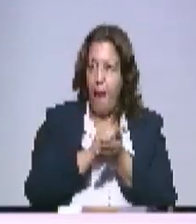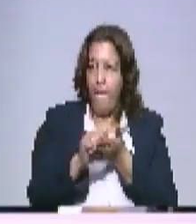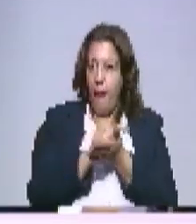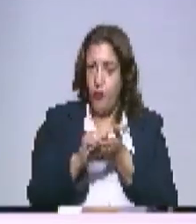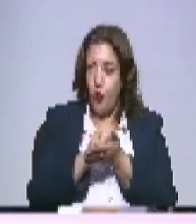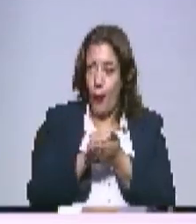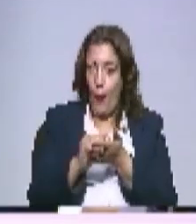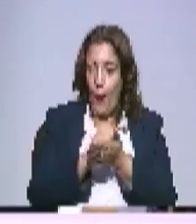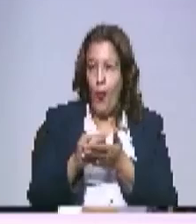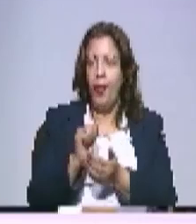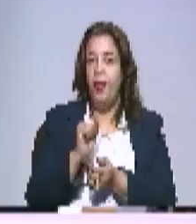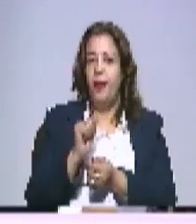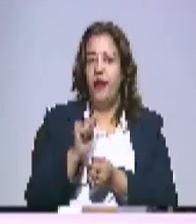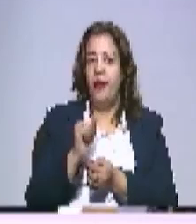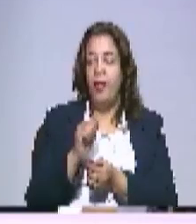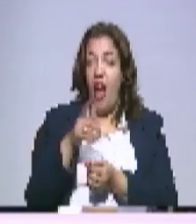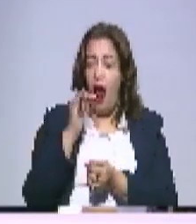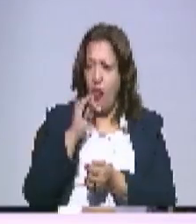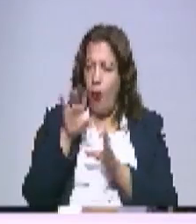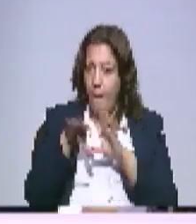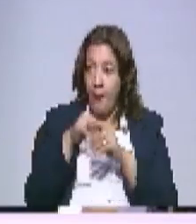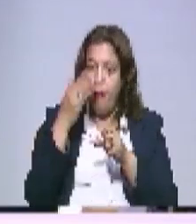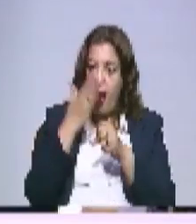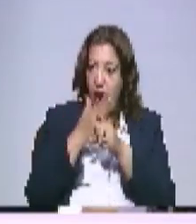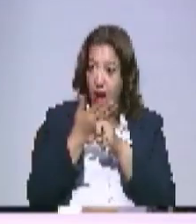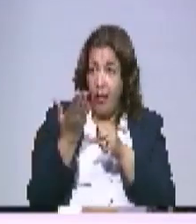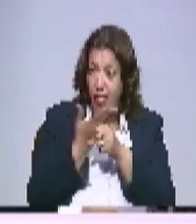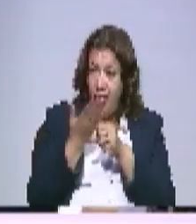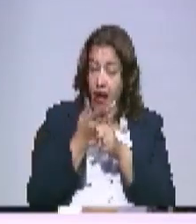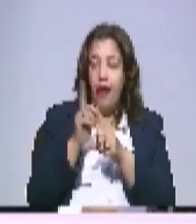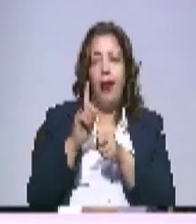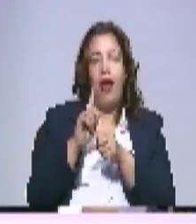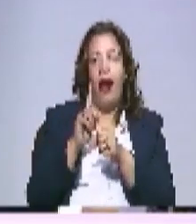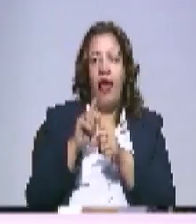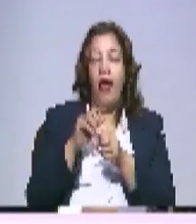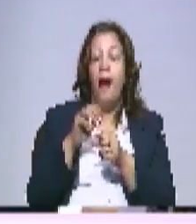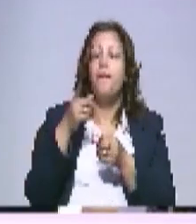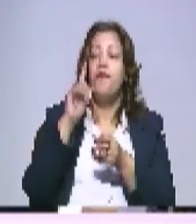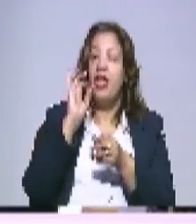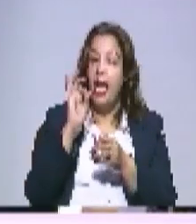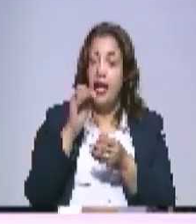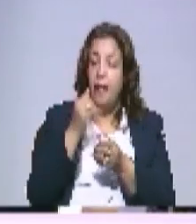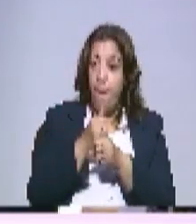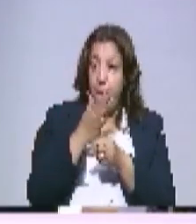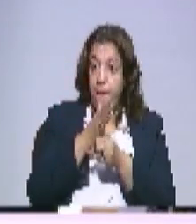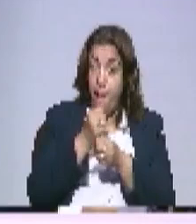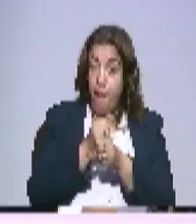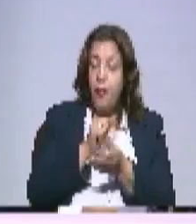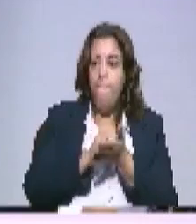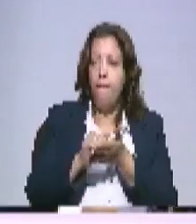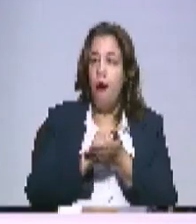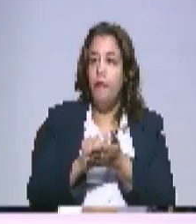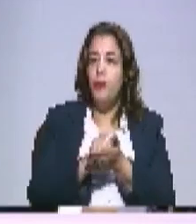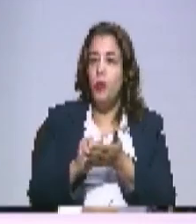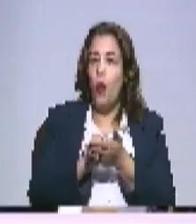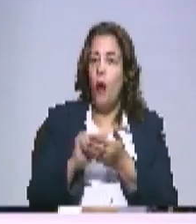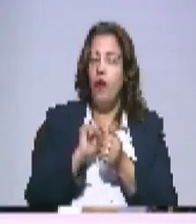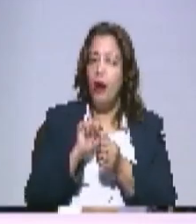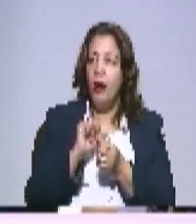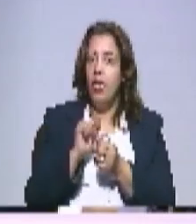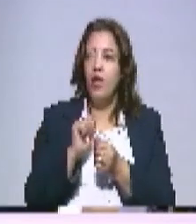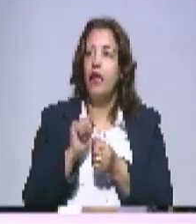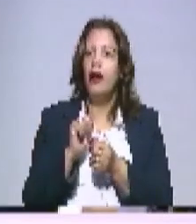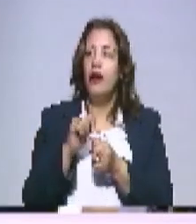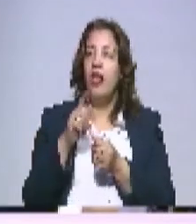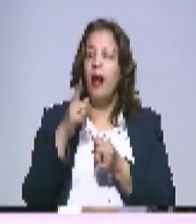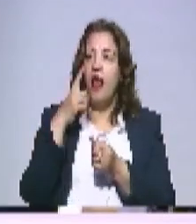يعني متعودين نعمل بصله متقطعه، نجرب بقى المره دي نعمل بصله مبشوره زي ما انا قلت قبل كده وانا بعمل الحلقه اللي فيها المرتة وفيها